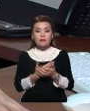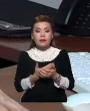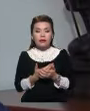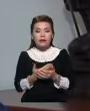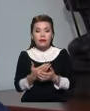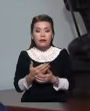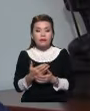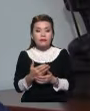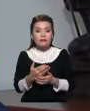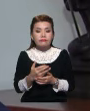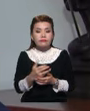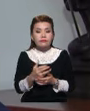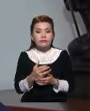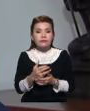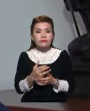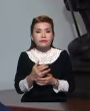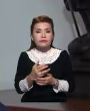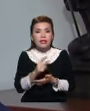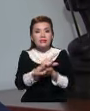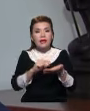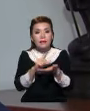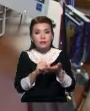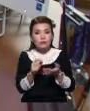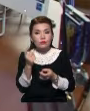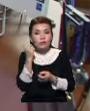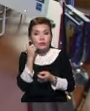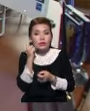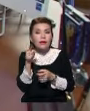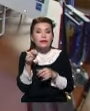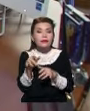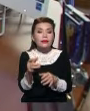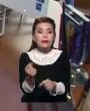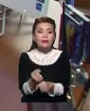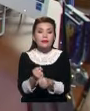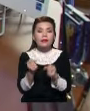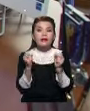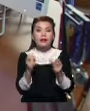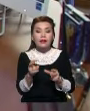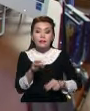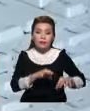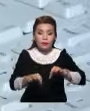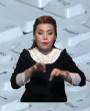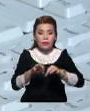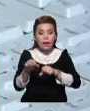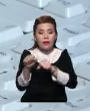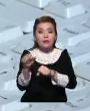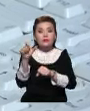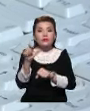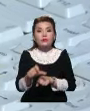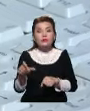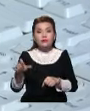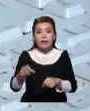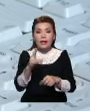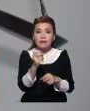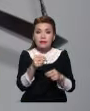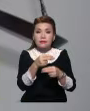прослушка. Прослушивает тактику работы. В связи с этим члены коллегии разработали адвокатскую концепцию. По словам